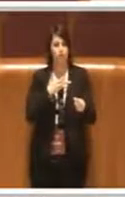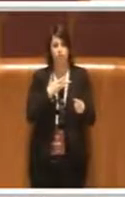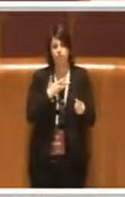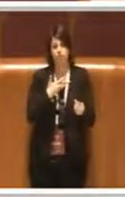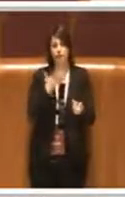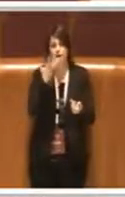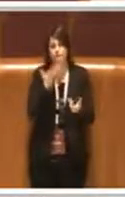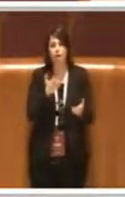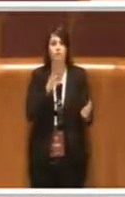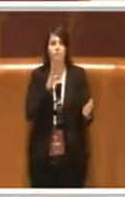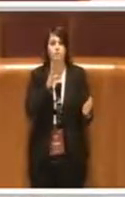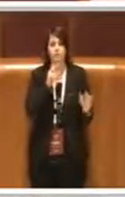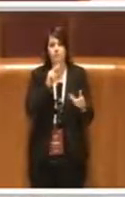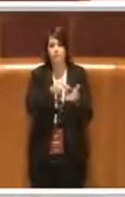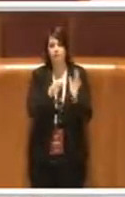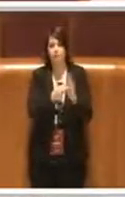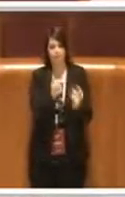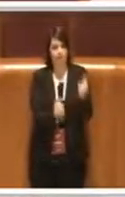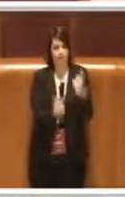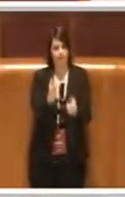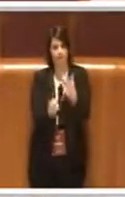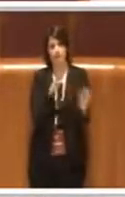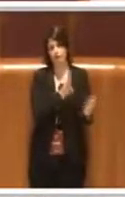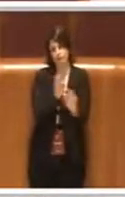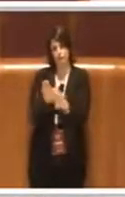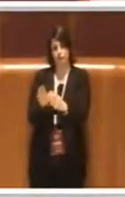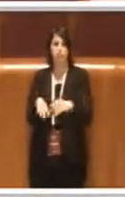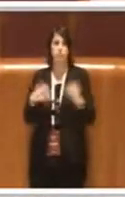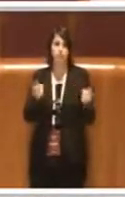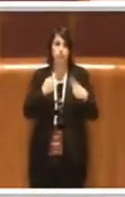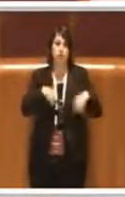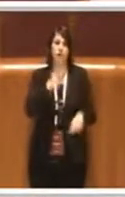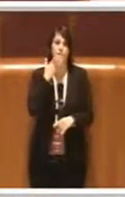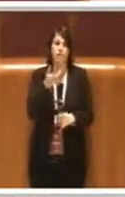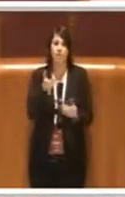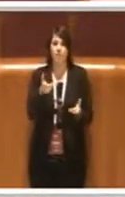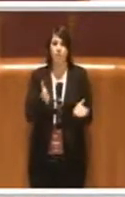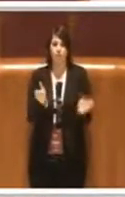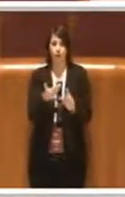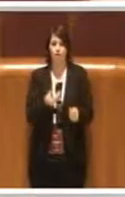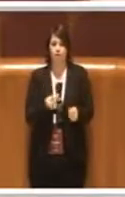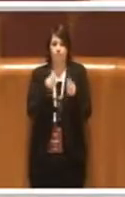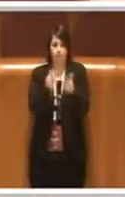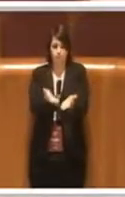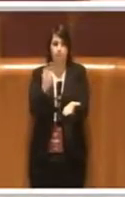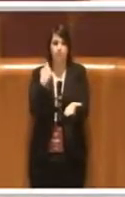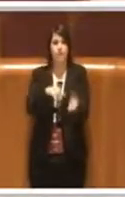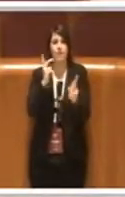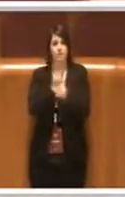in approvazione anche alle opposizioni perché questo è un tema che ci dovrebbe unire piuttosto che dividere. Grazie.